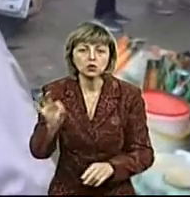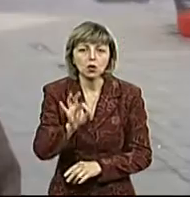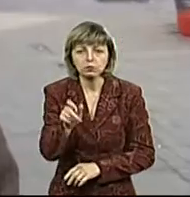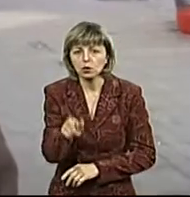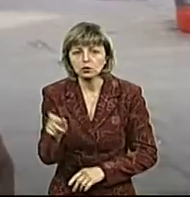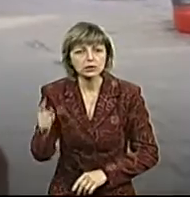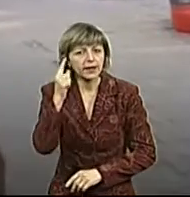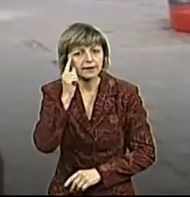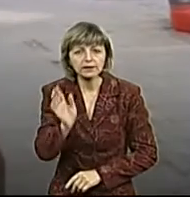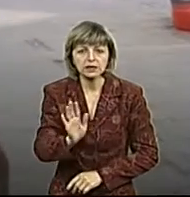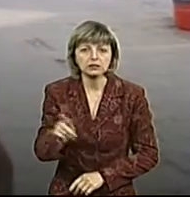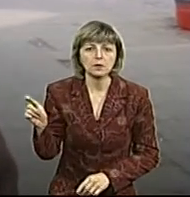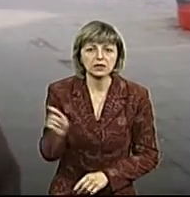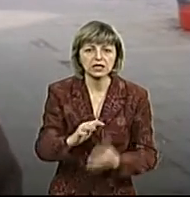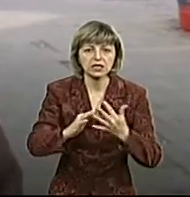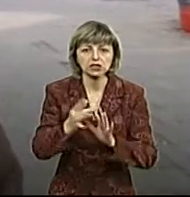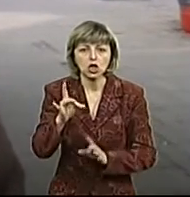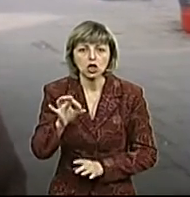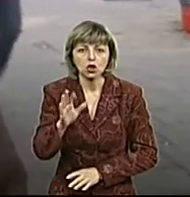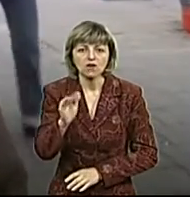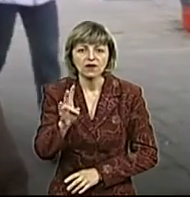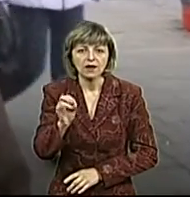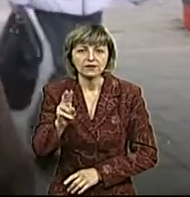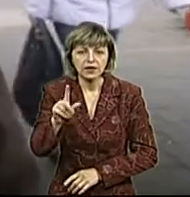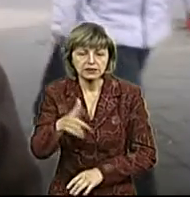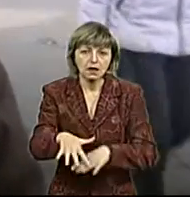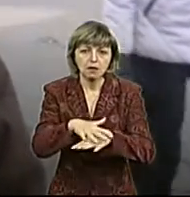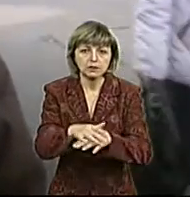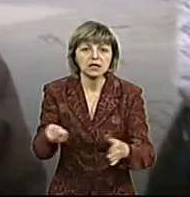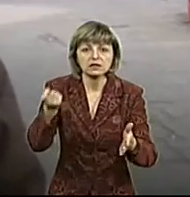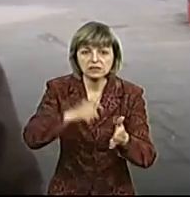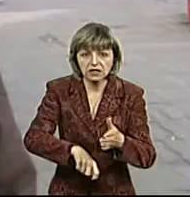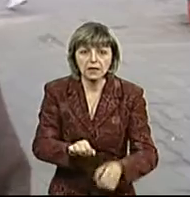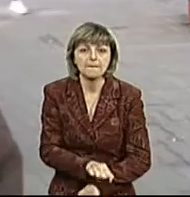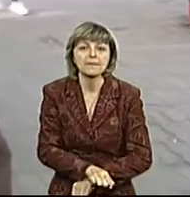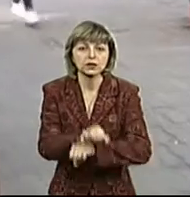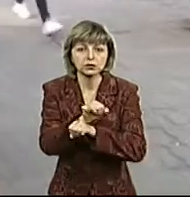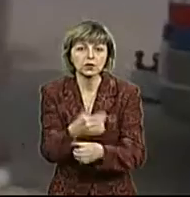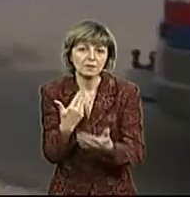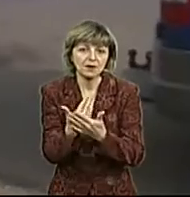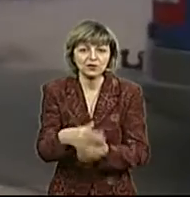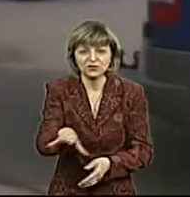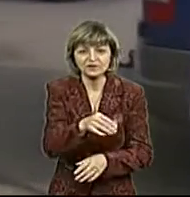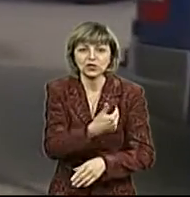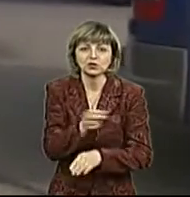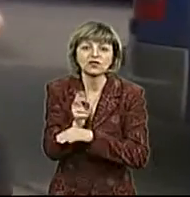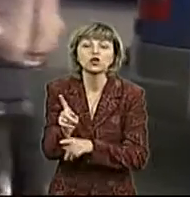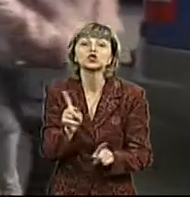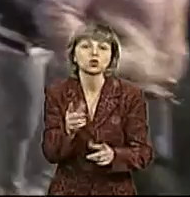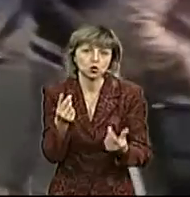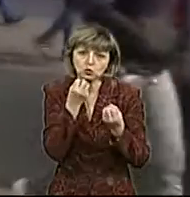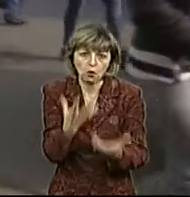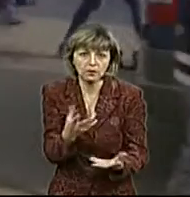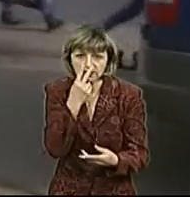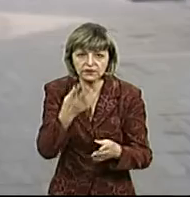не дбає. Приїхала з Руваниця, базар сьогодні закритий, бо бастують, видно, хочуть виселити. Всім то добре. Вже